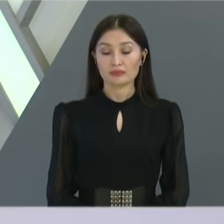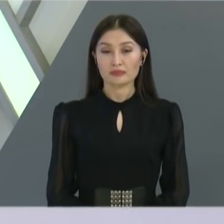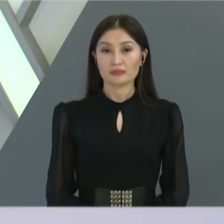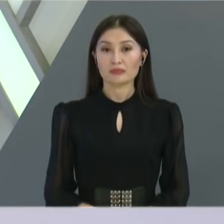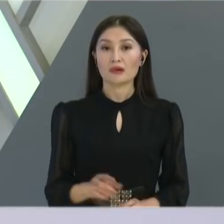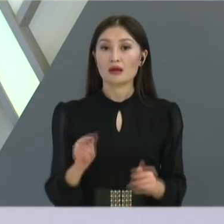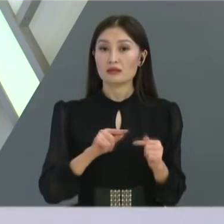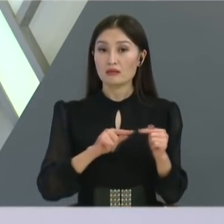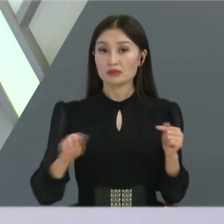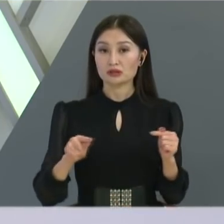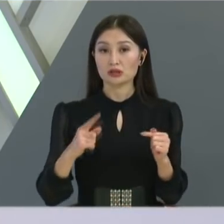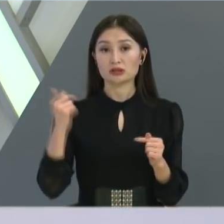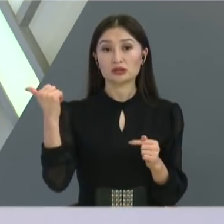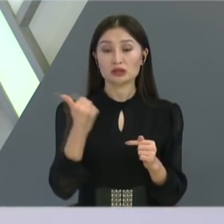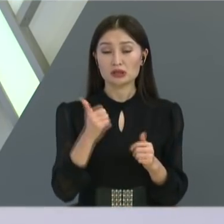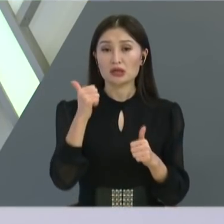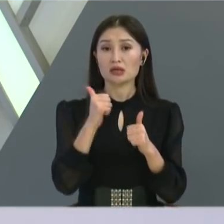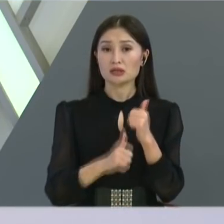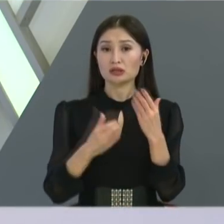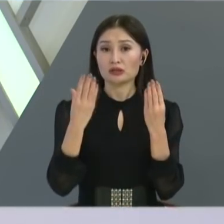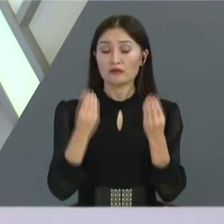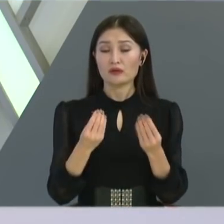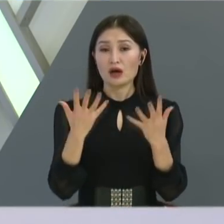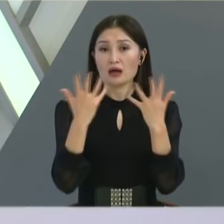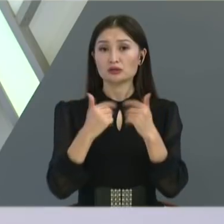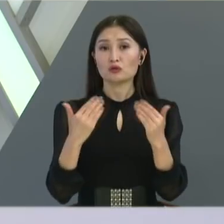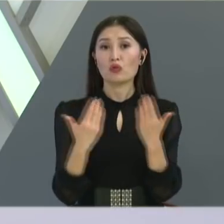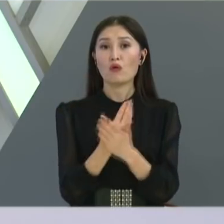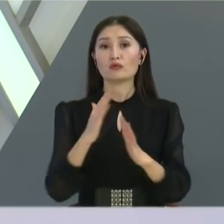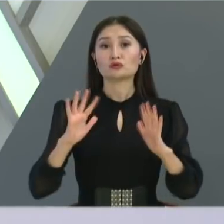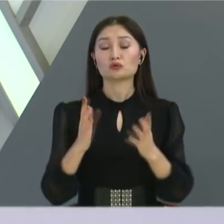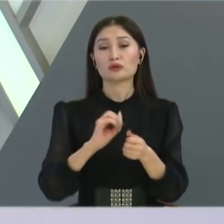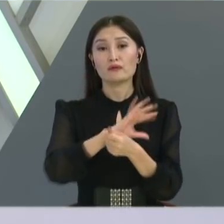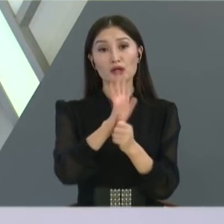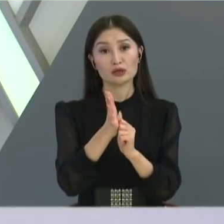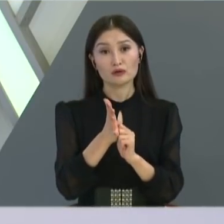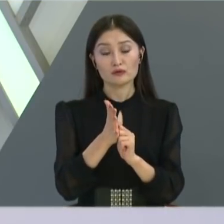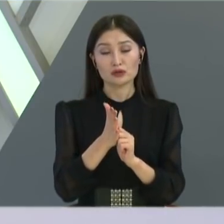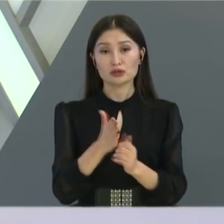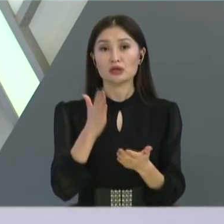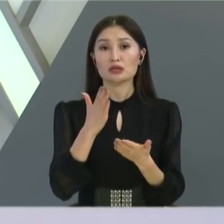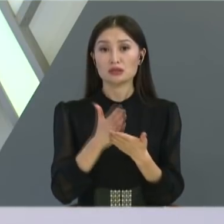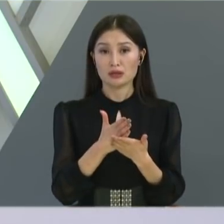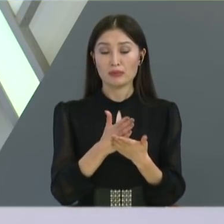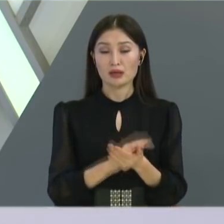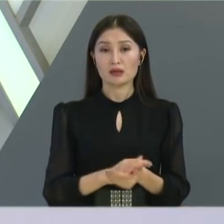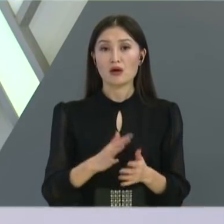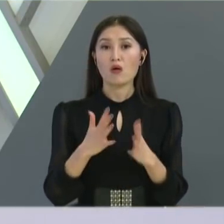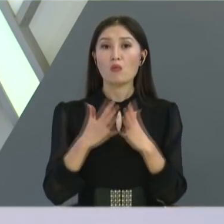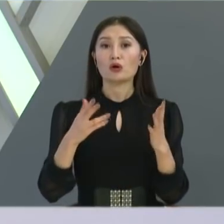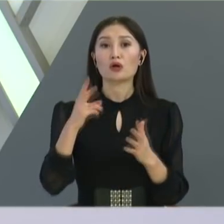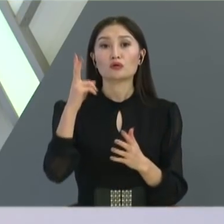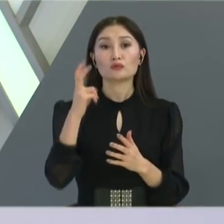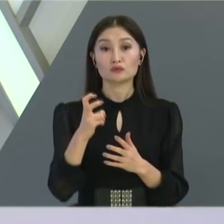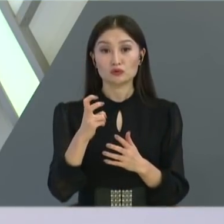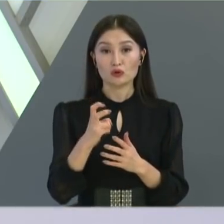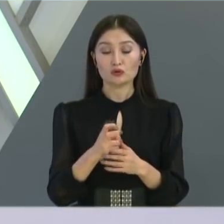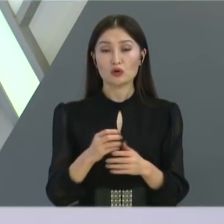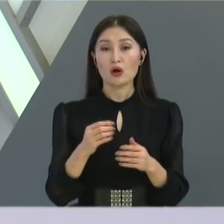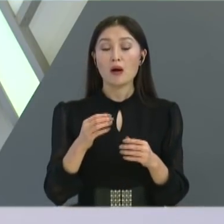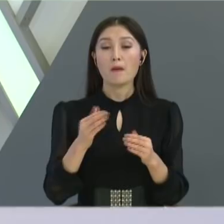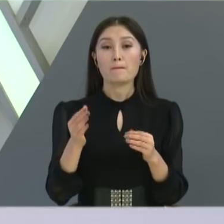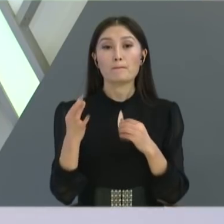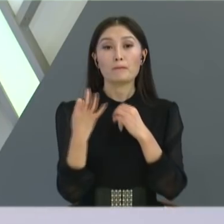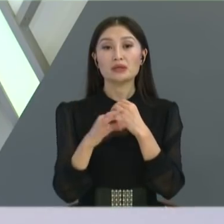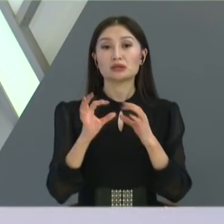Уже на протяжении недели ежедневное количество новых случаев коронавируса держится стабильно – более 200. Только за